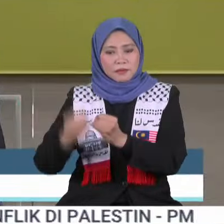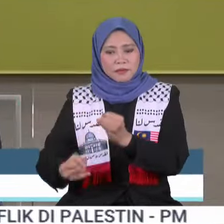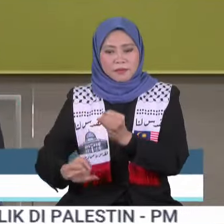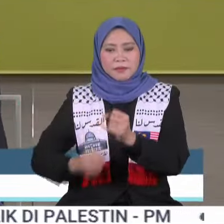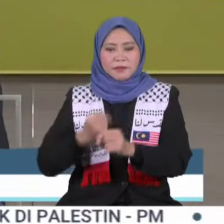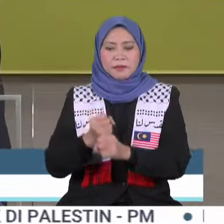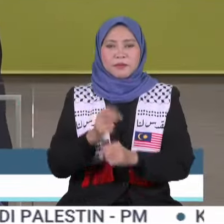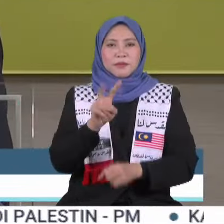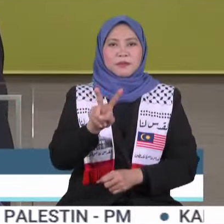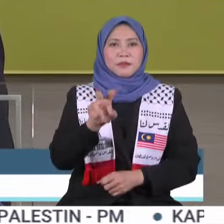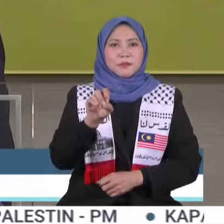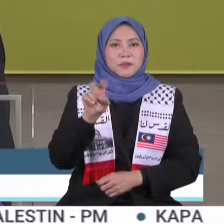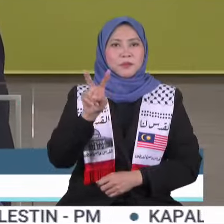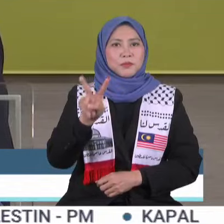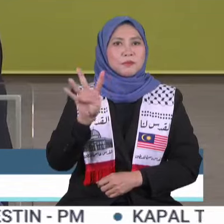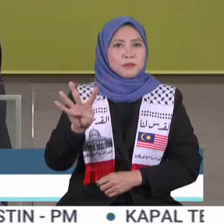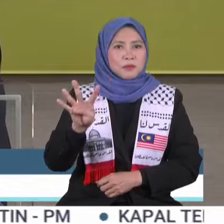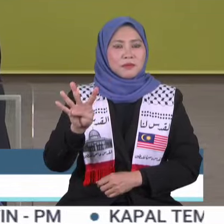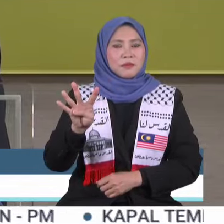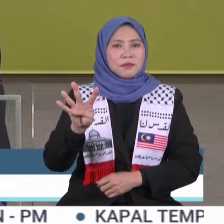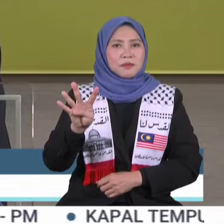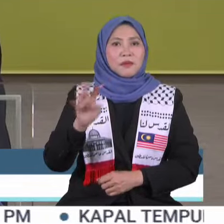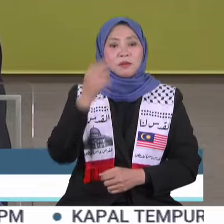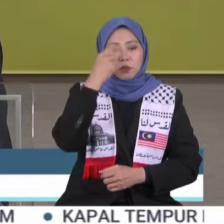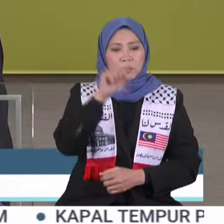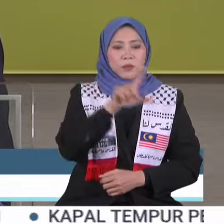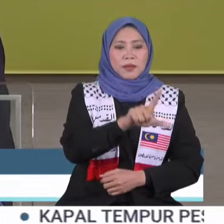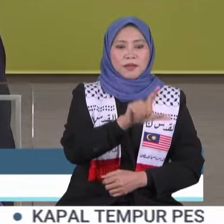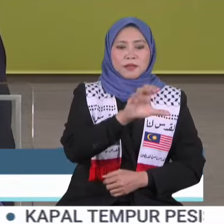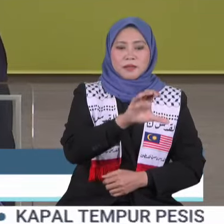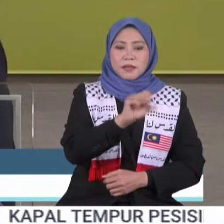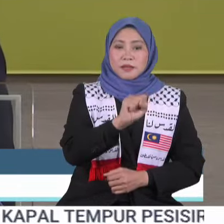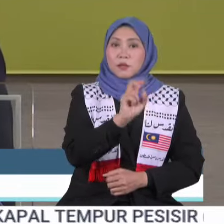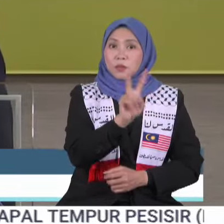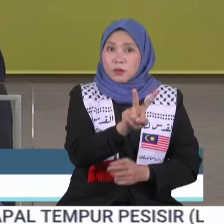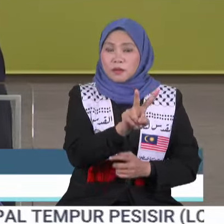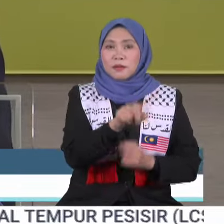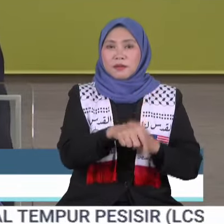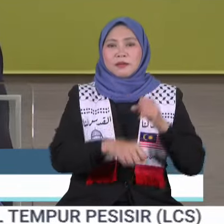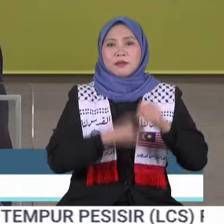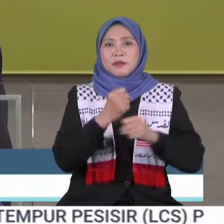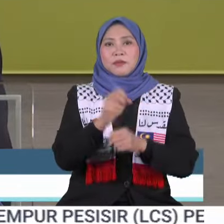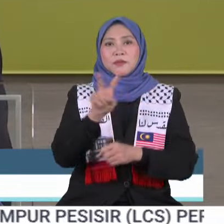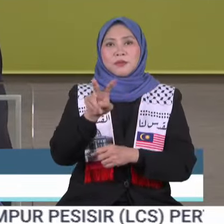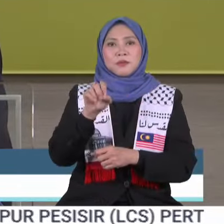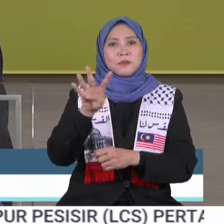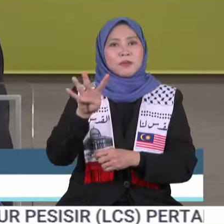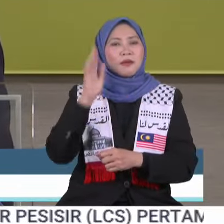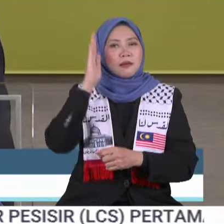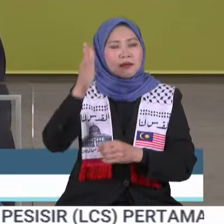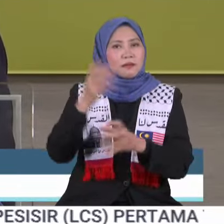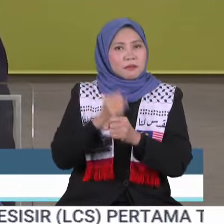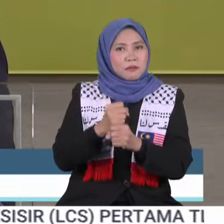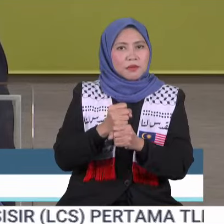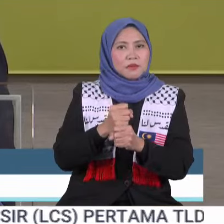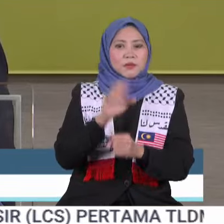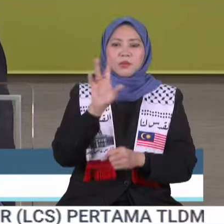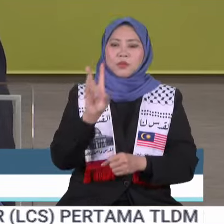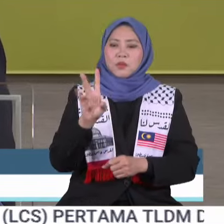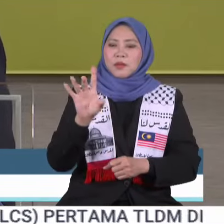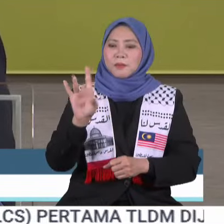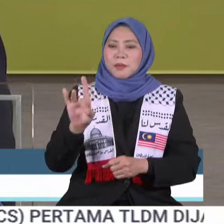tahun 2024 untuk lcsada tahun 2024 dia akan